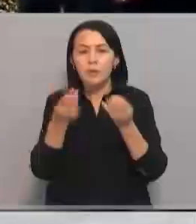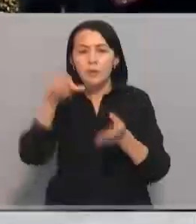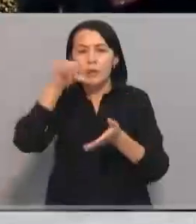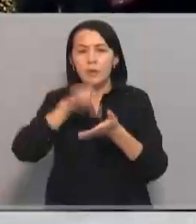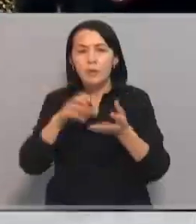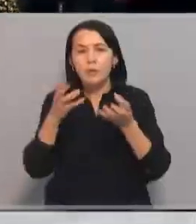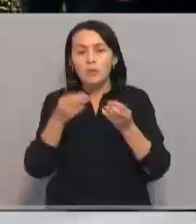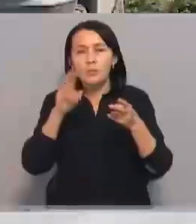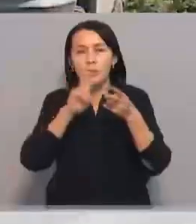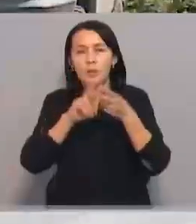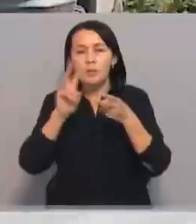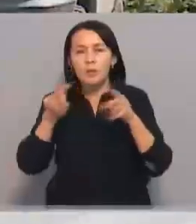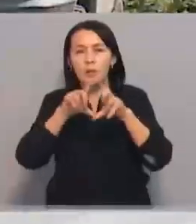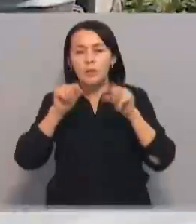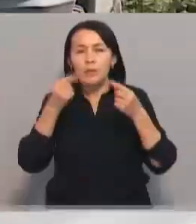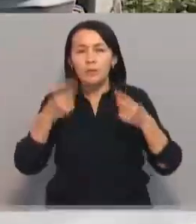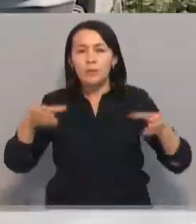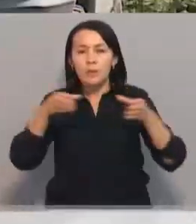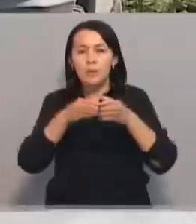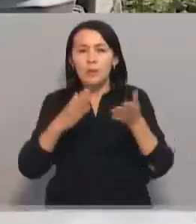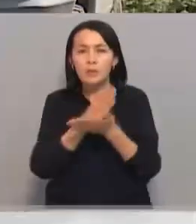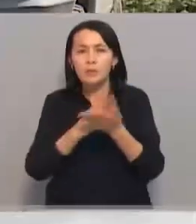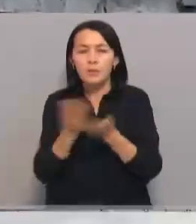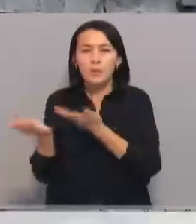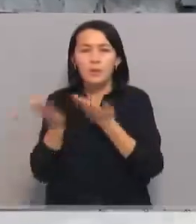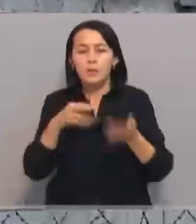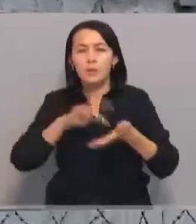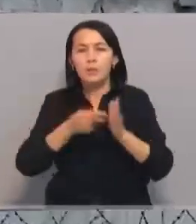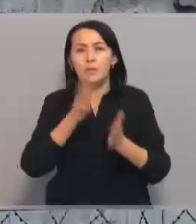Сонымен қатар изоляторға алдағы уақытта басқа да сала қызметкерлерін әкелу